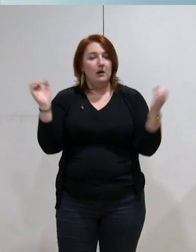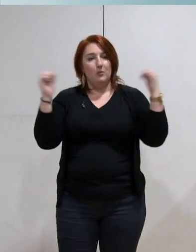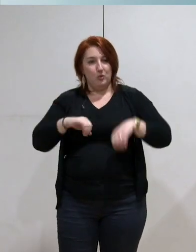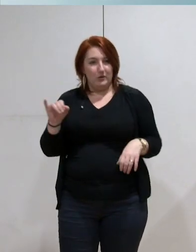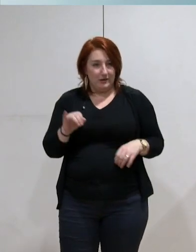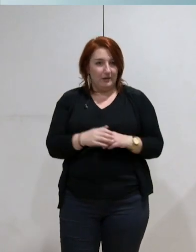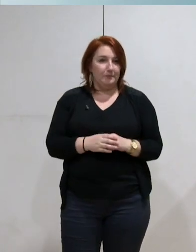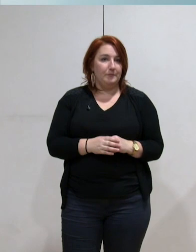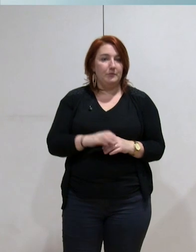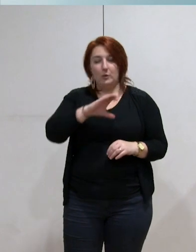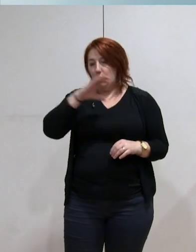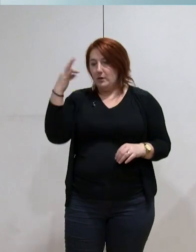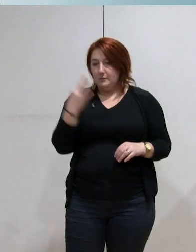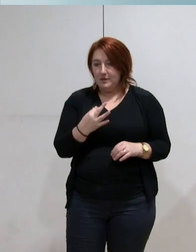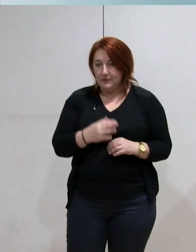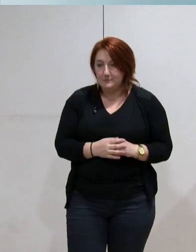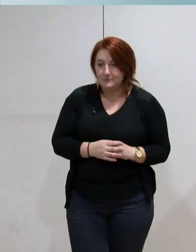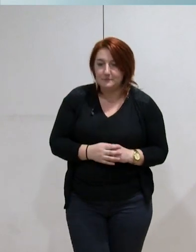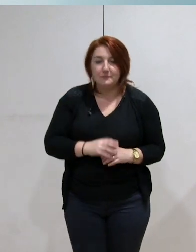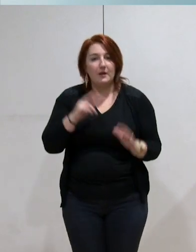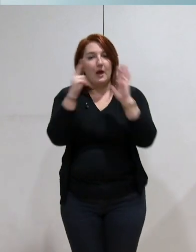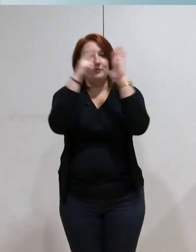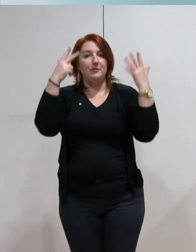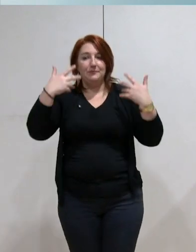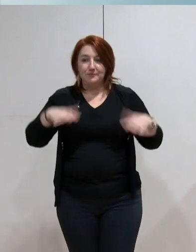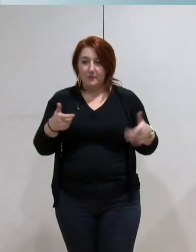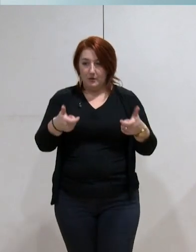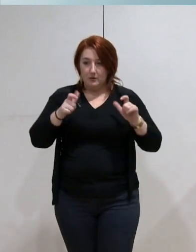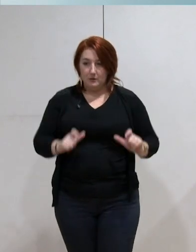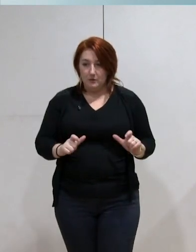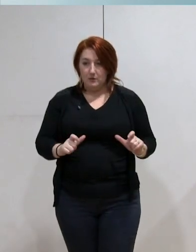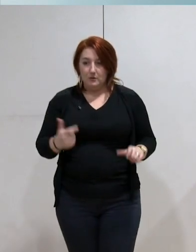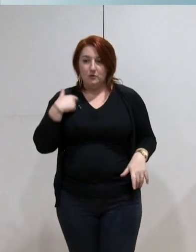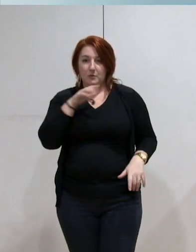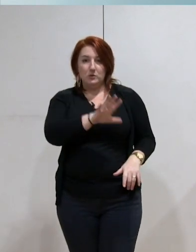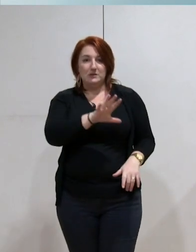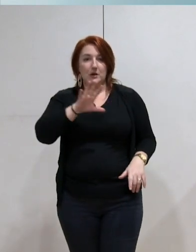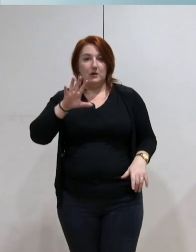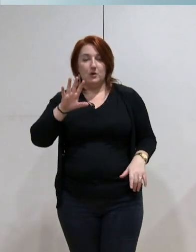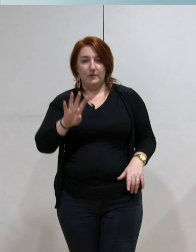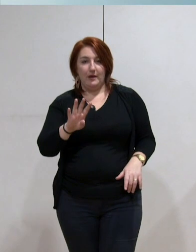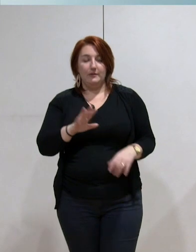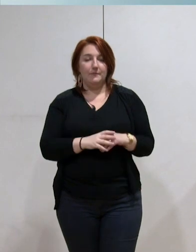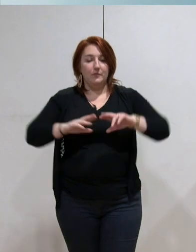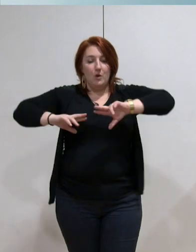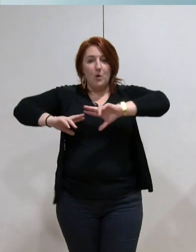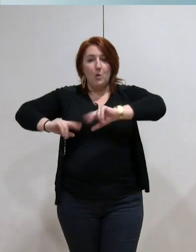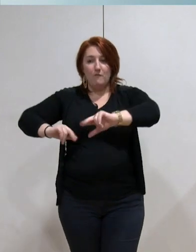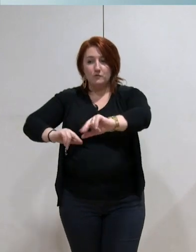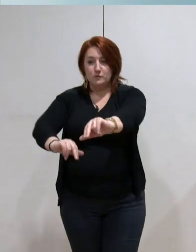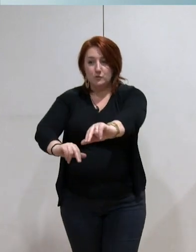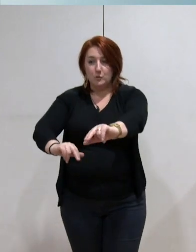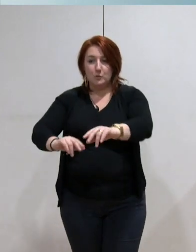vote pour unanimité délibération adoptée la 54 des diverses conventions